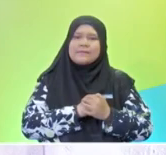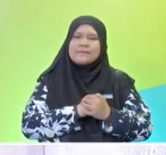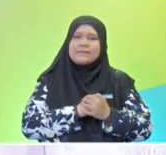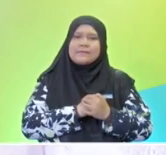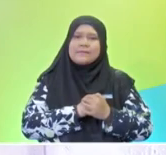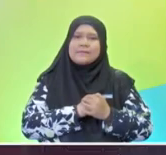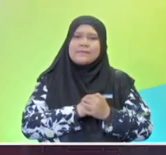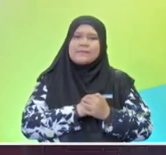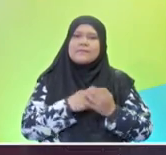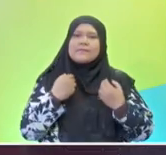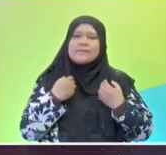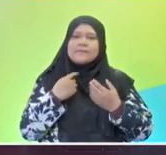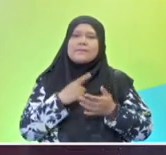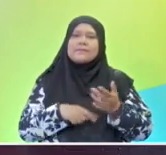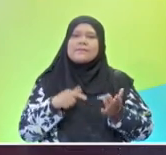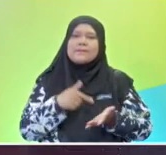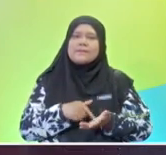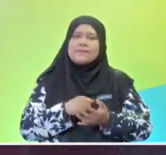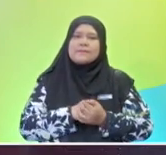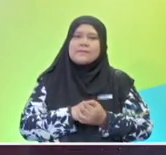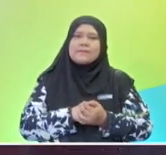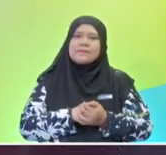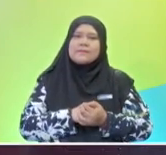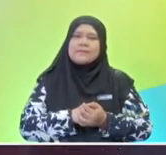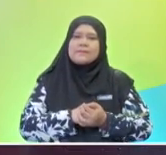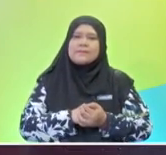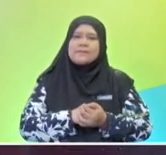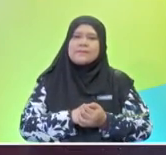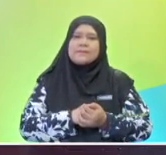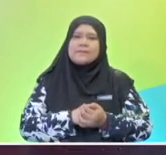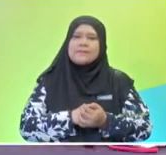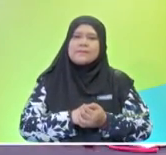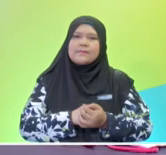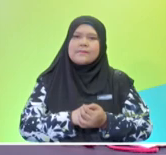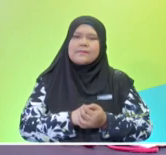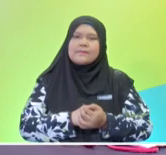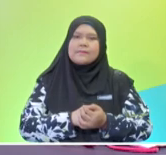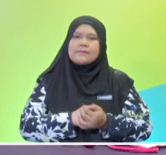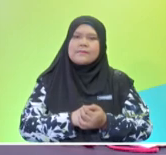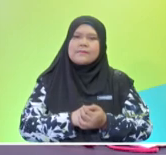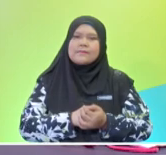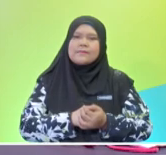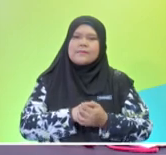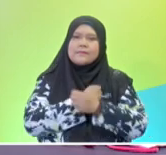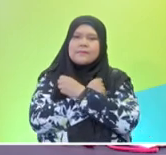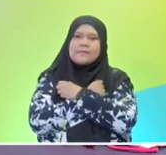Cikgu, apa lagi yang diperlukan ni cikgu? Yang saya nak letak di sini. Okey, keluarga bahagia, sayang.